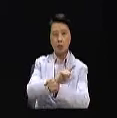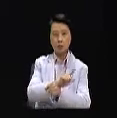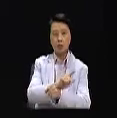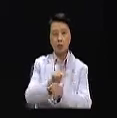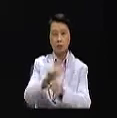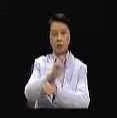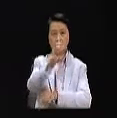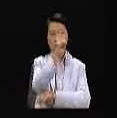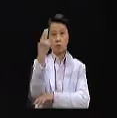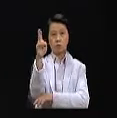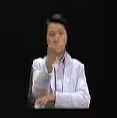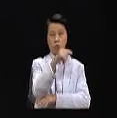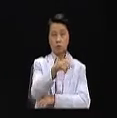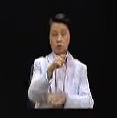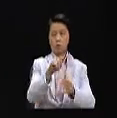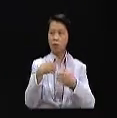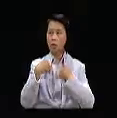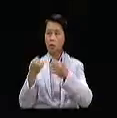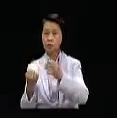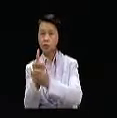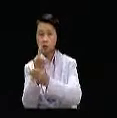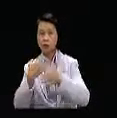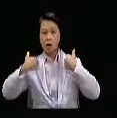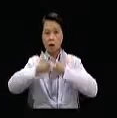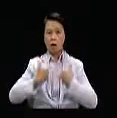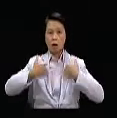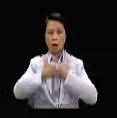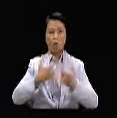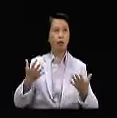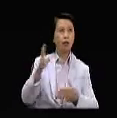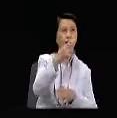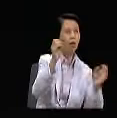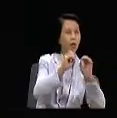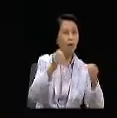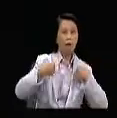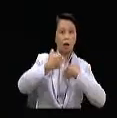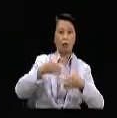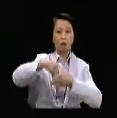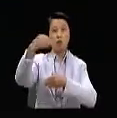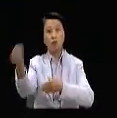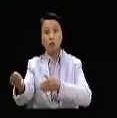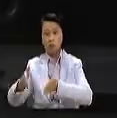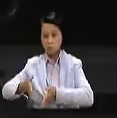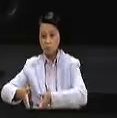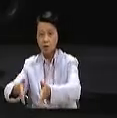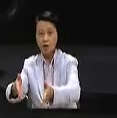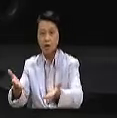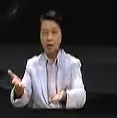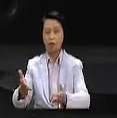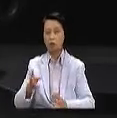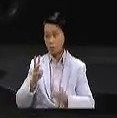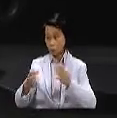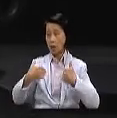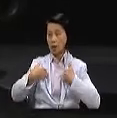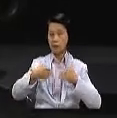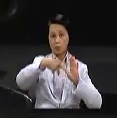hutan ini enggak bila timbul juga isu Awalia yang keluar ke Hai dan sebagainya ya ama jadi Walaupun ada